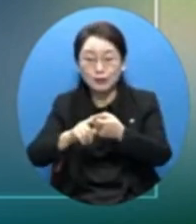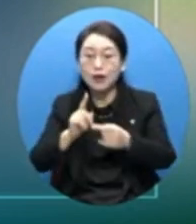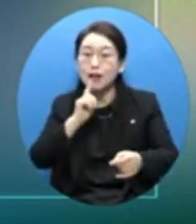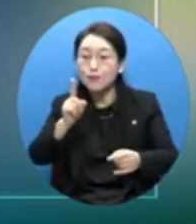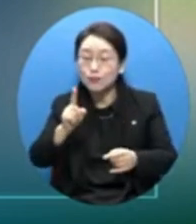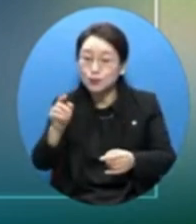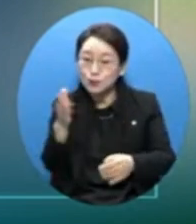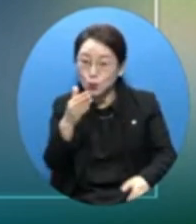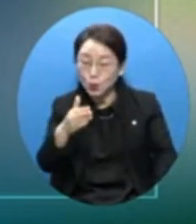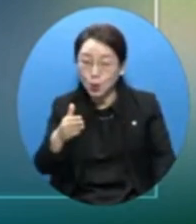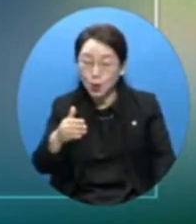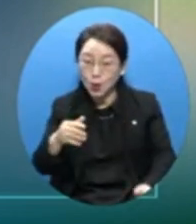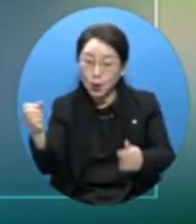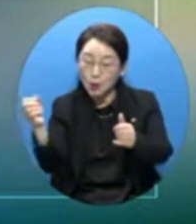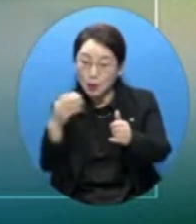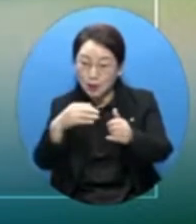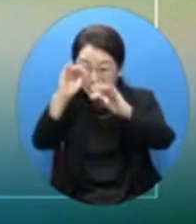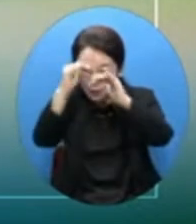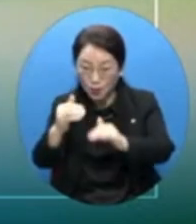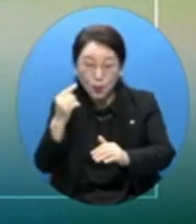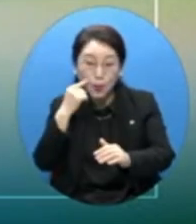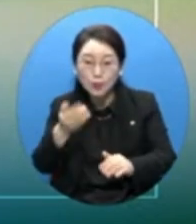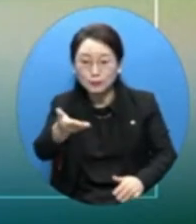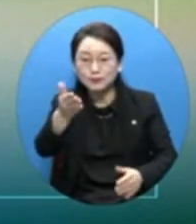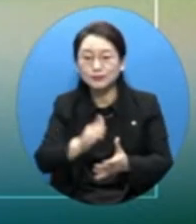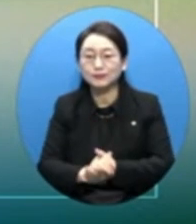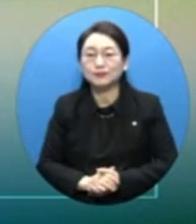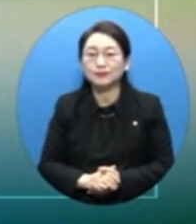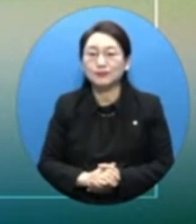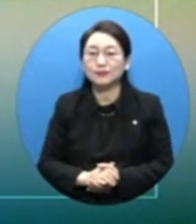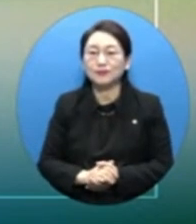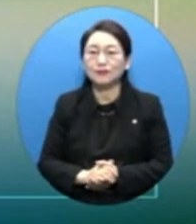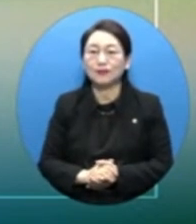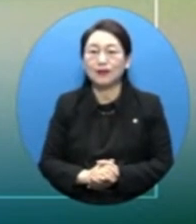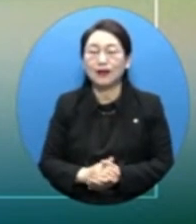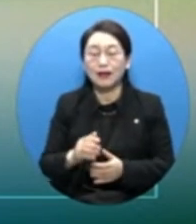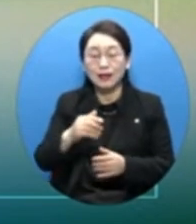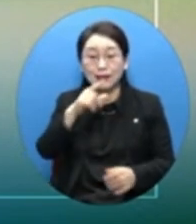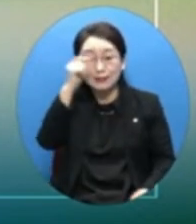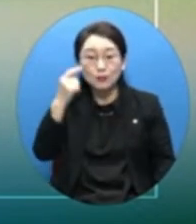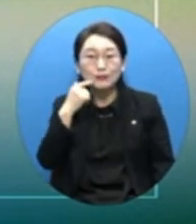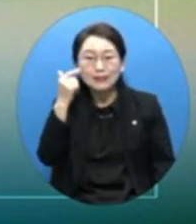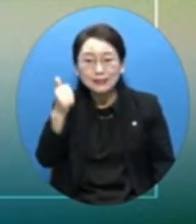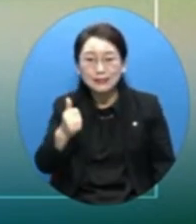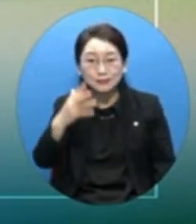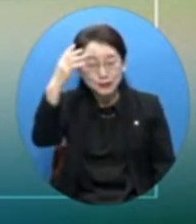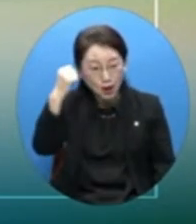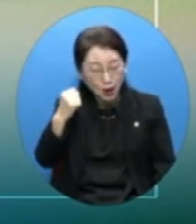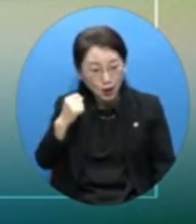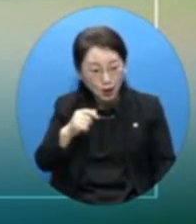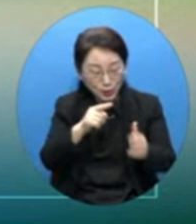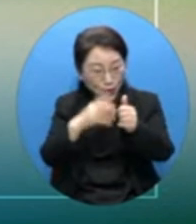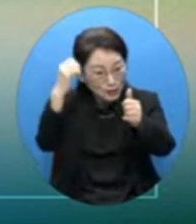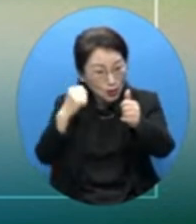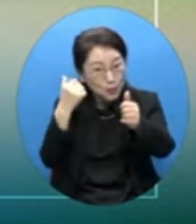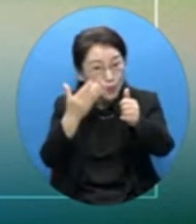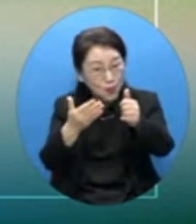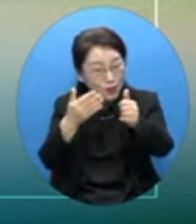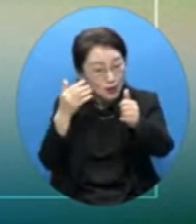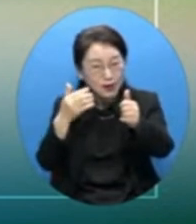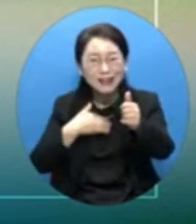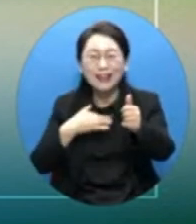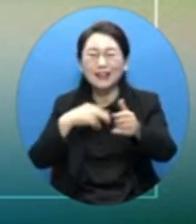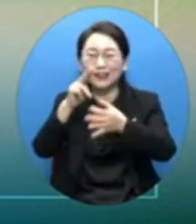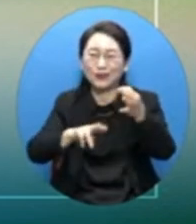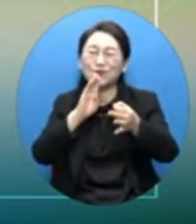메시지를 한번 듣겠습니다. Well, I don't know. don't know if you recall, but when I was at